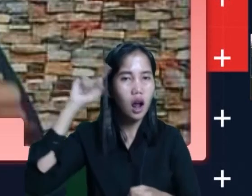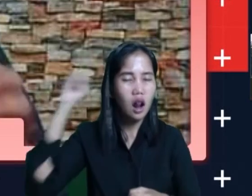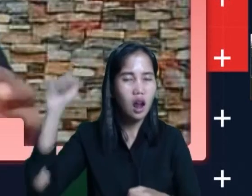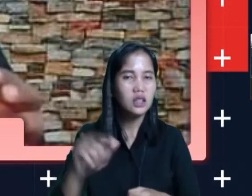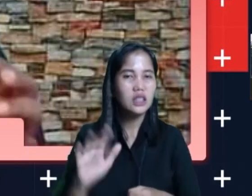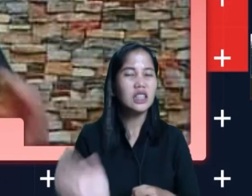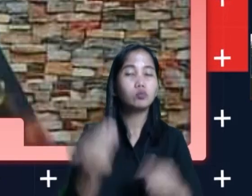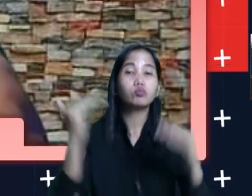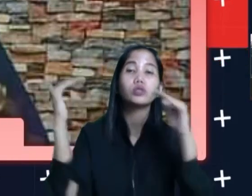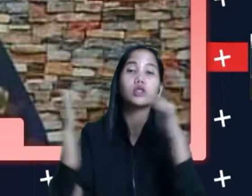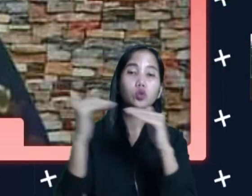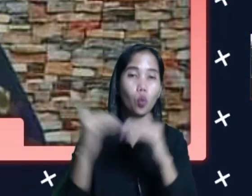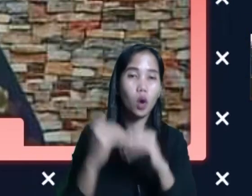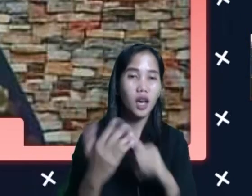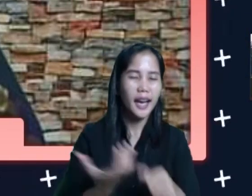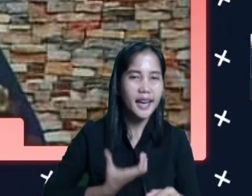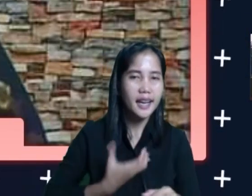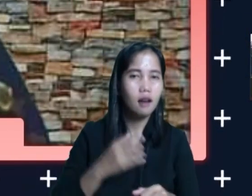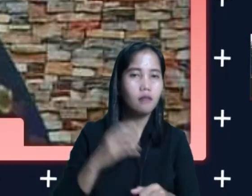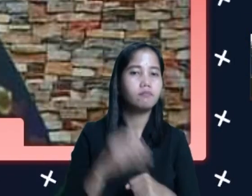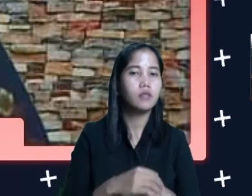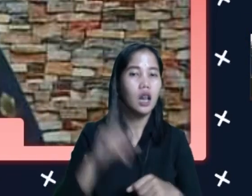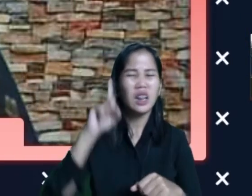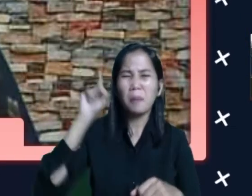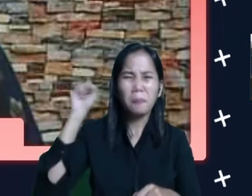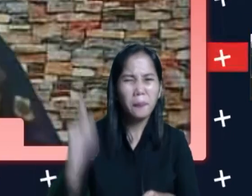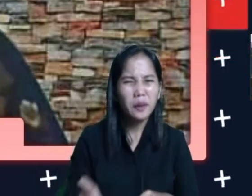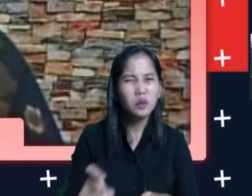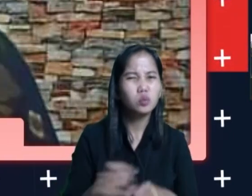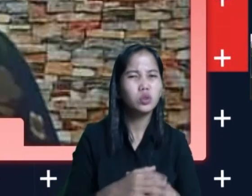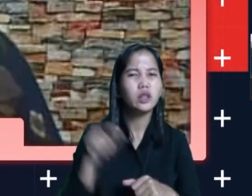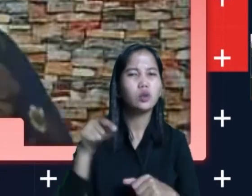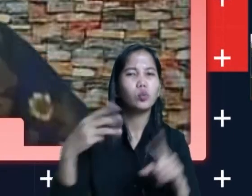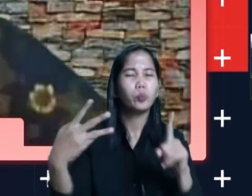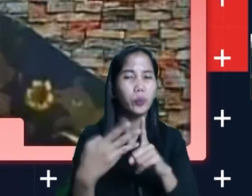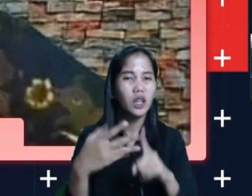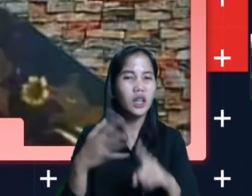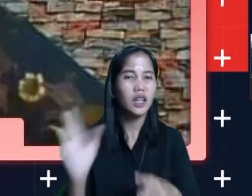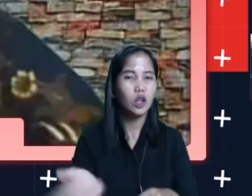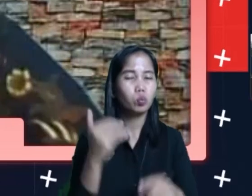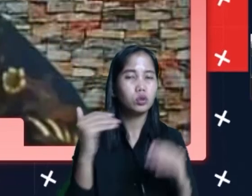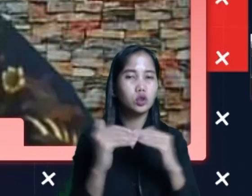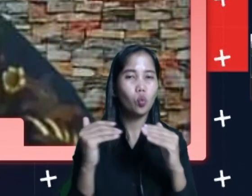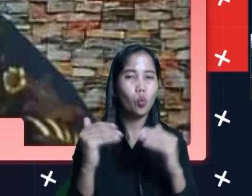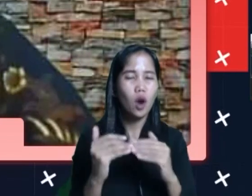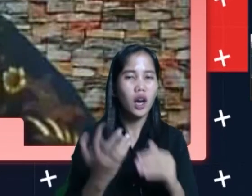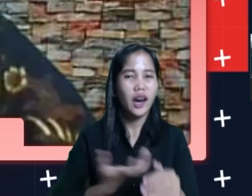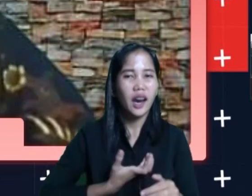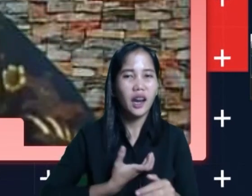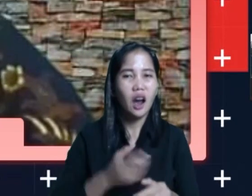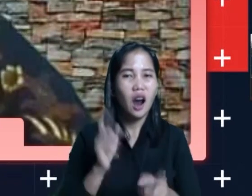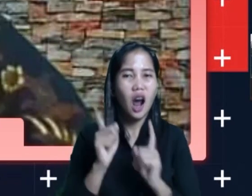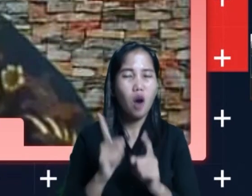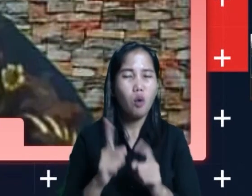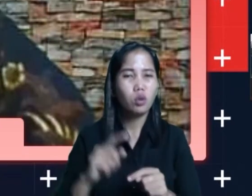hidup sesuai kehendaknya perlu supaya kita mendapatkan kasih karunia Allah.